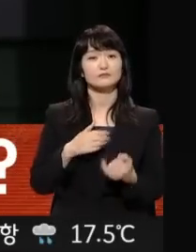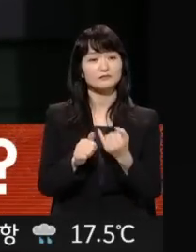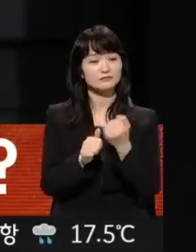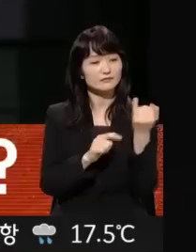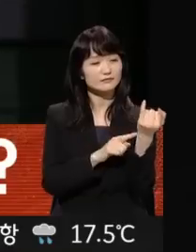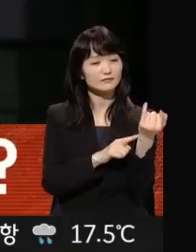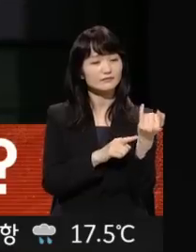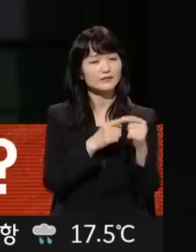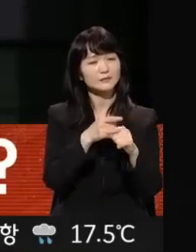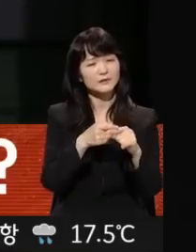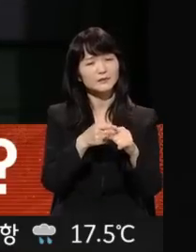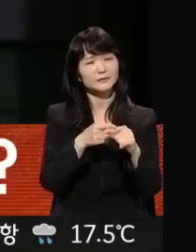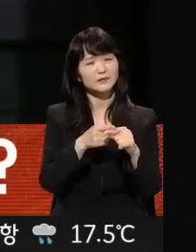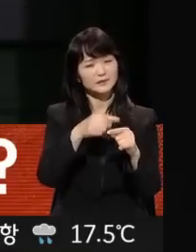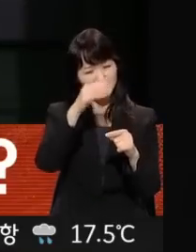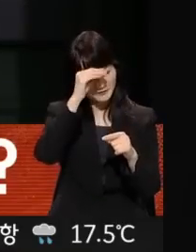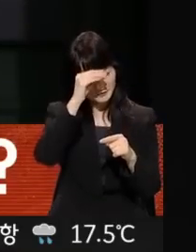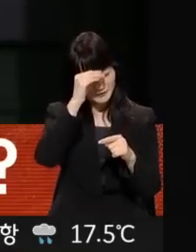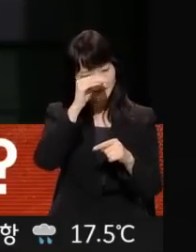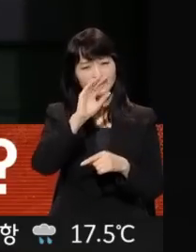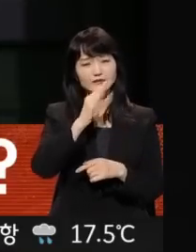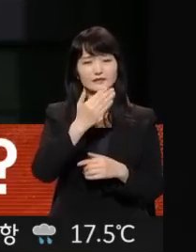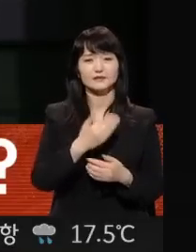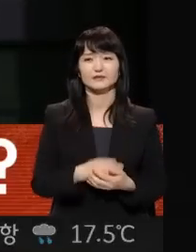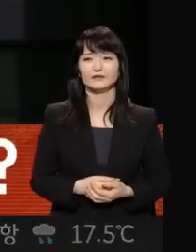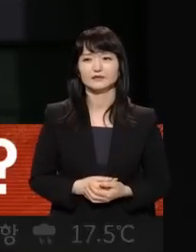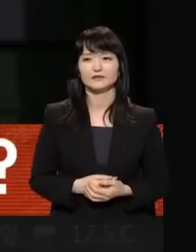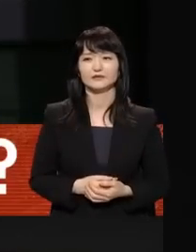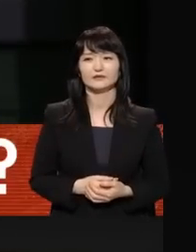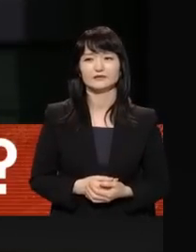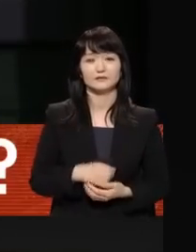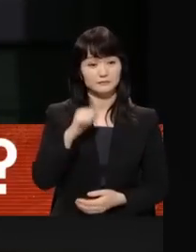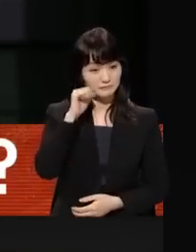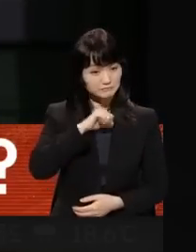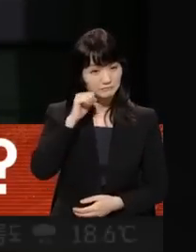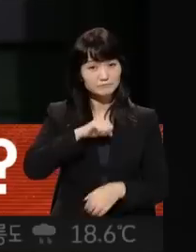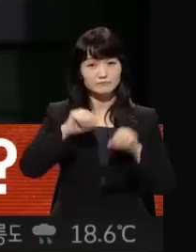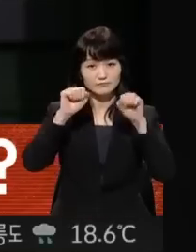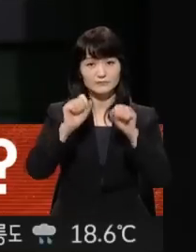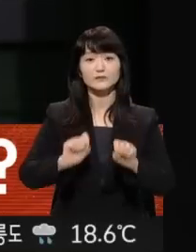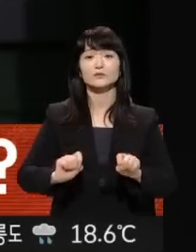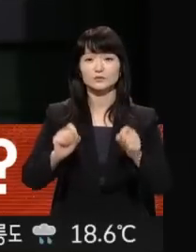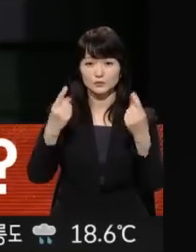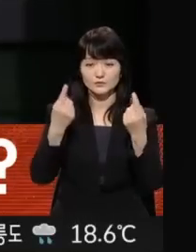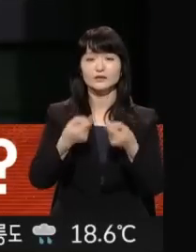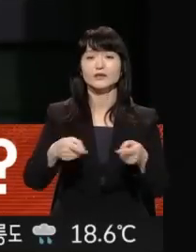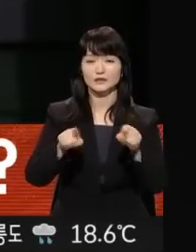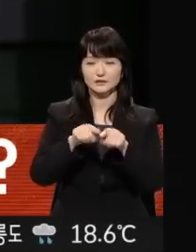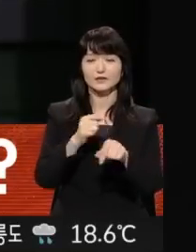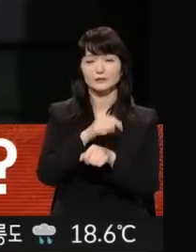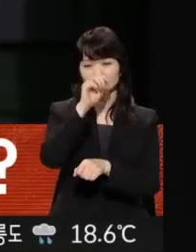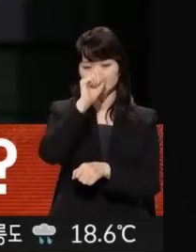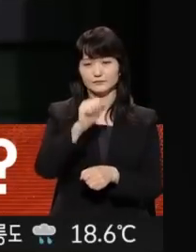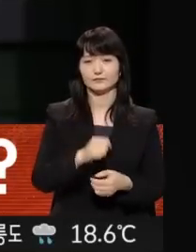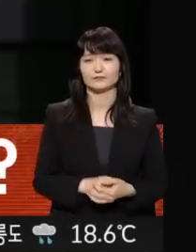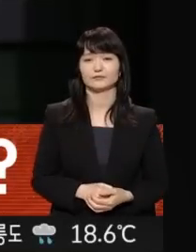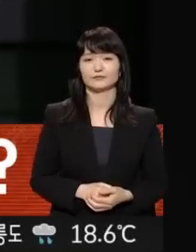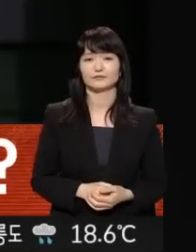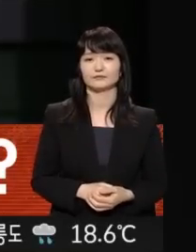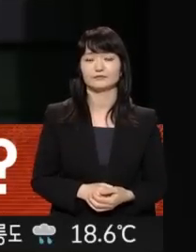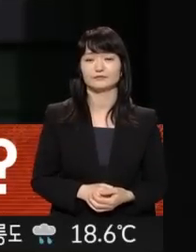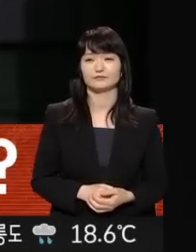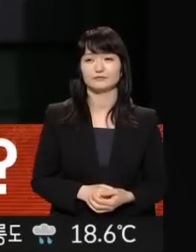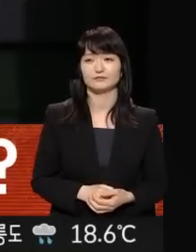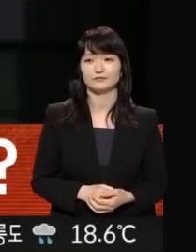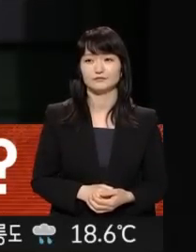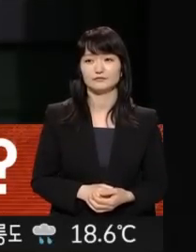안에 분 반에 반만이라도 본받아야겠네요 하셨고요 소선우님도 취미로운 운동 같이 하면 되죠 뭐 하셨습니다 그런데 김성숙